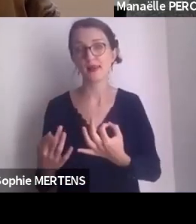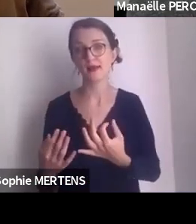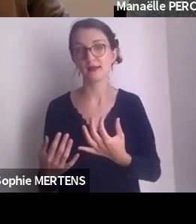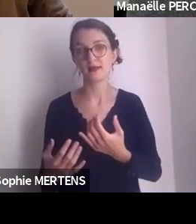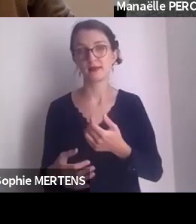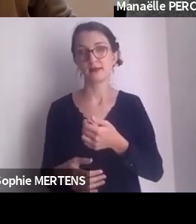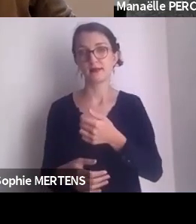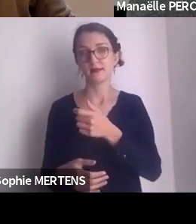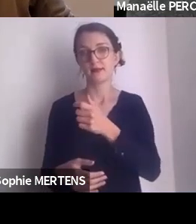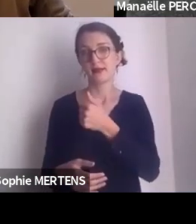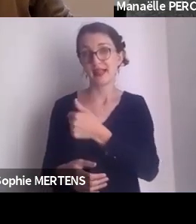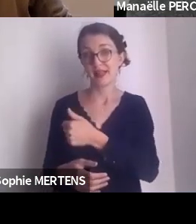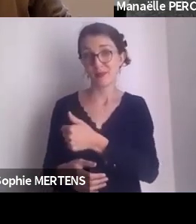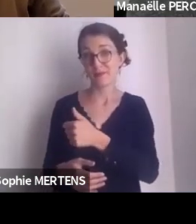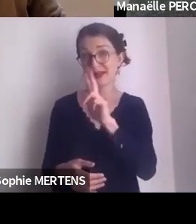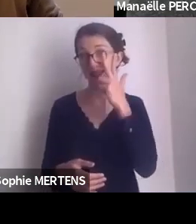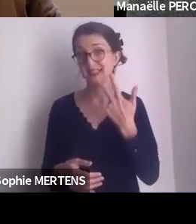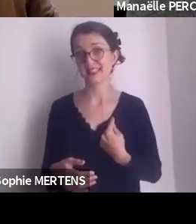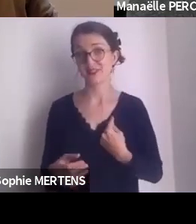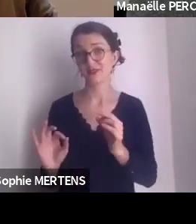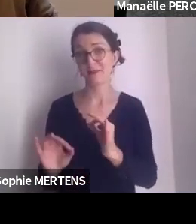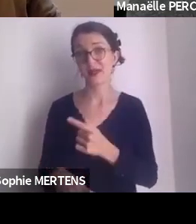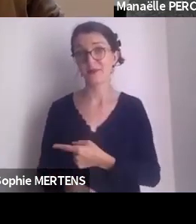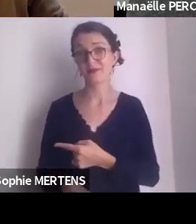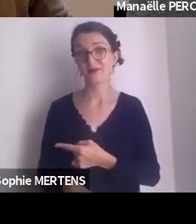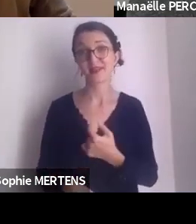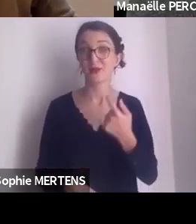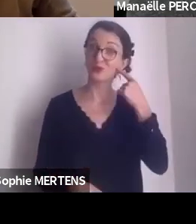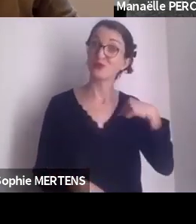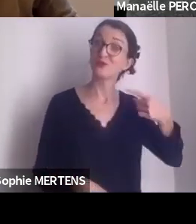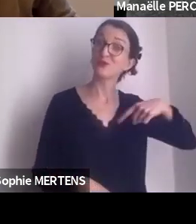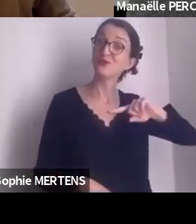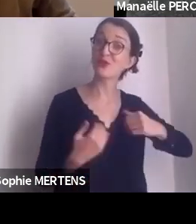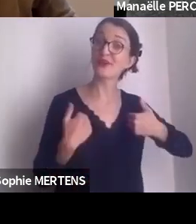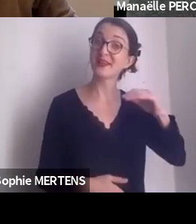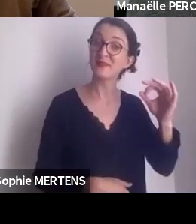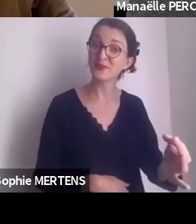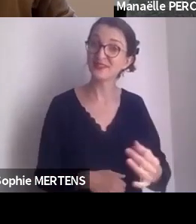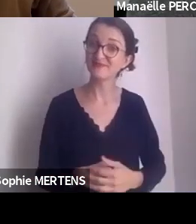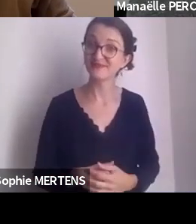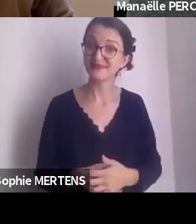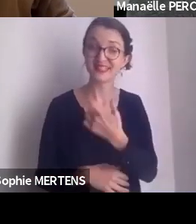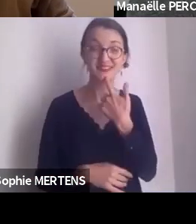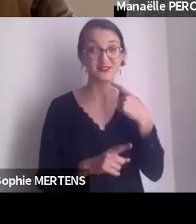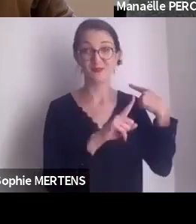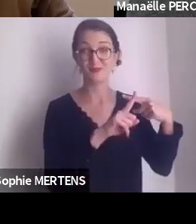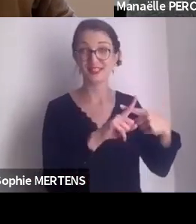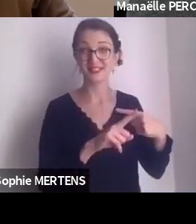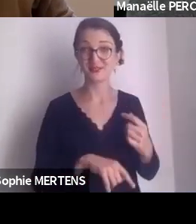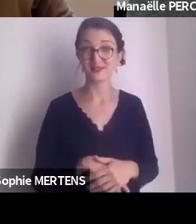nous, on peut avoir. Donc, c'est un point fort, finalement. C'est vraiment un point fort. Donc, effectivement, on n'en parle pas. Moi, j'en ai même pas